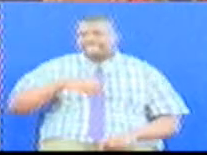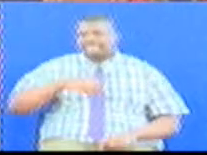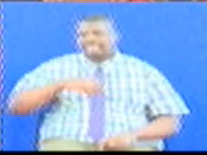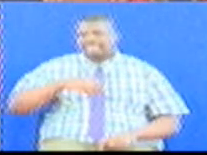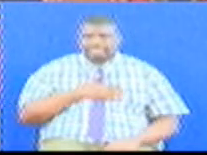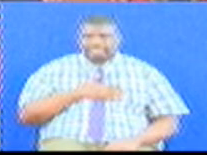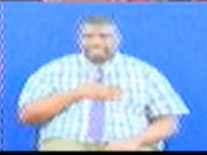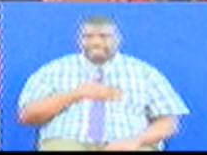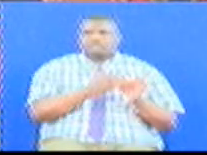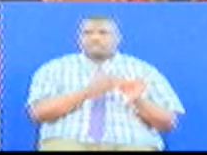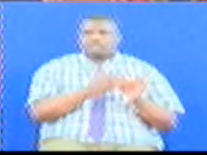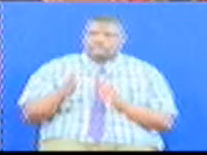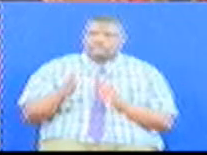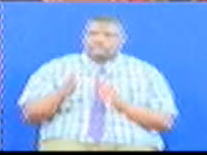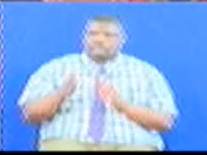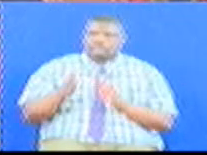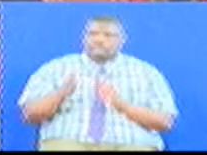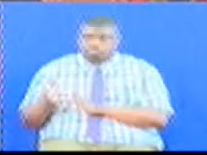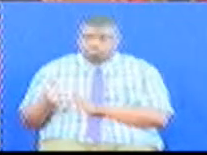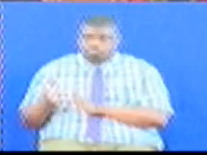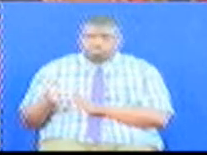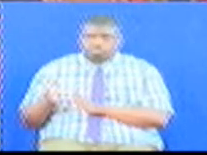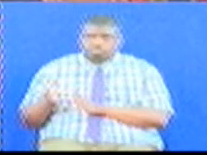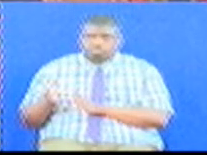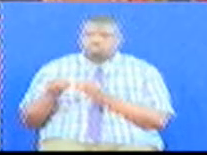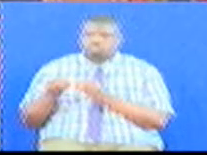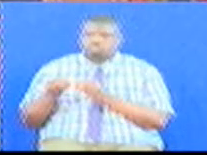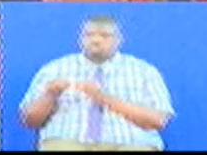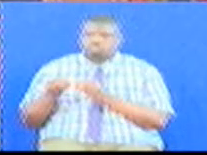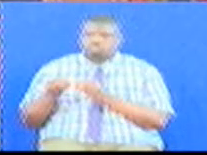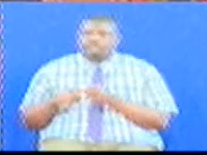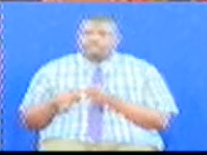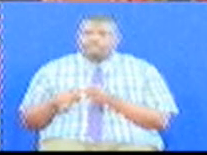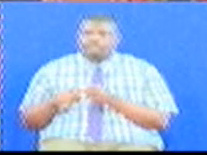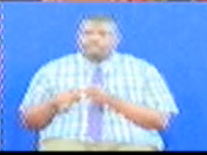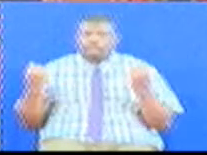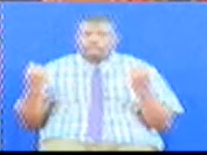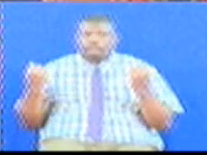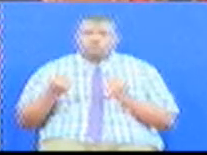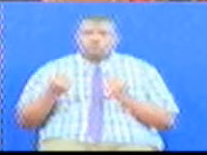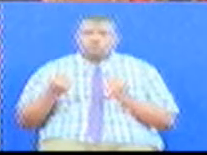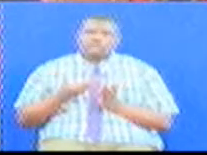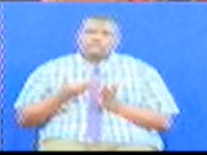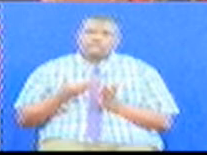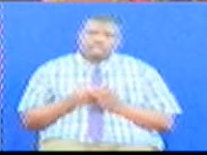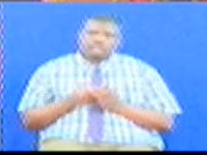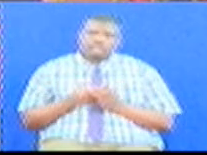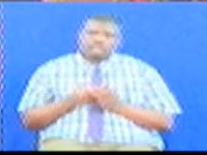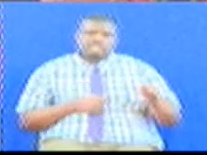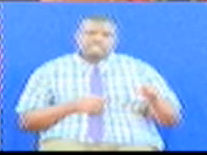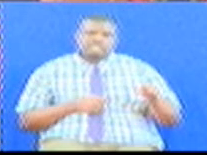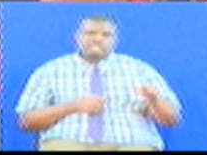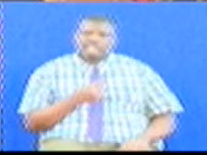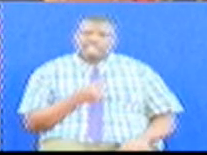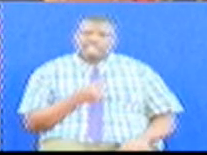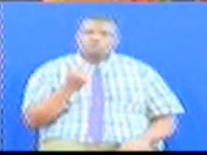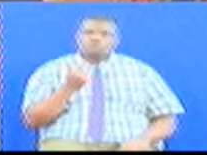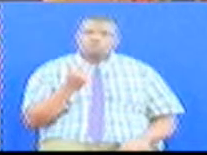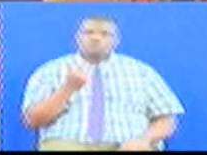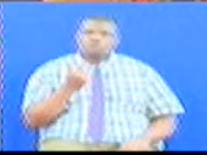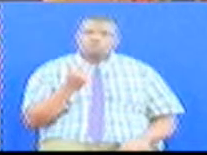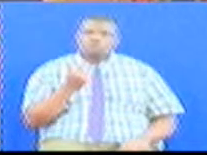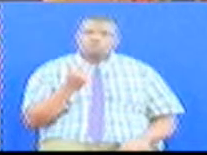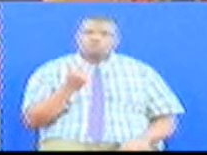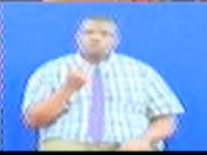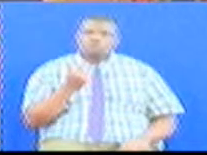mitihani ni sehemu ya binadamu. Mwenyezi Mungu ampe subira na tunamtakia uponyaji wa haraka. Na hii ndio sera ya Watanzania kutokuombeana mabalaa